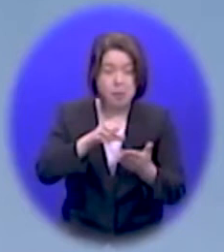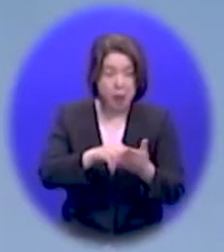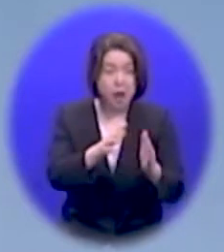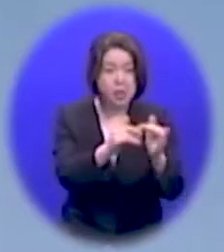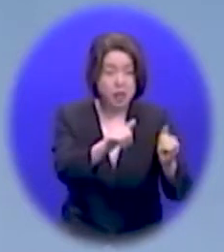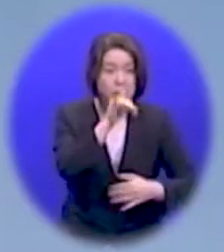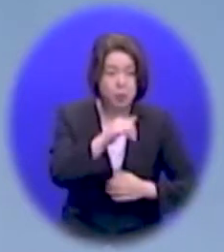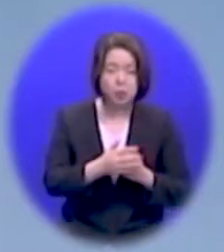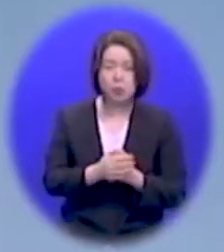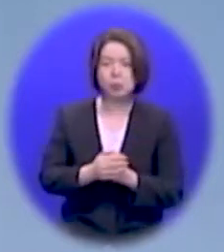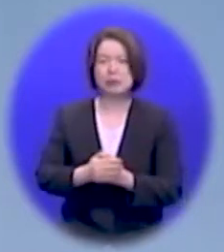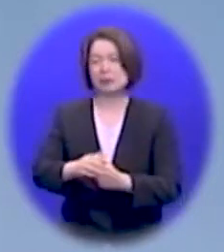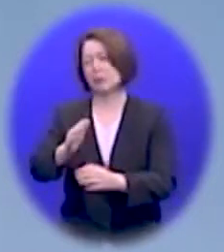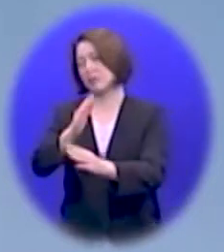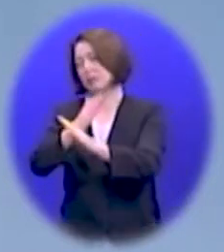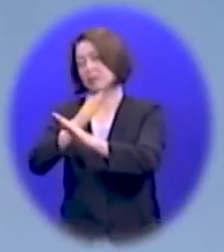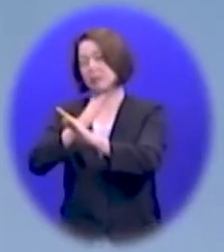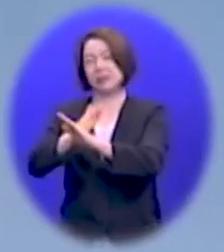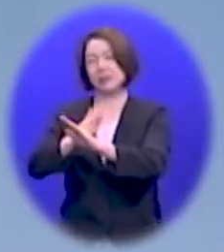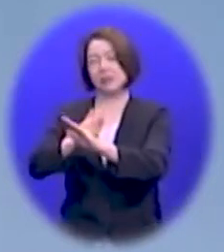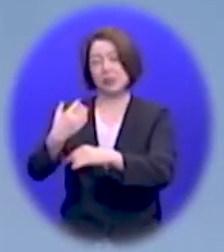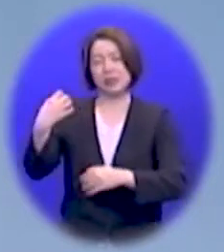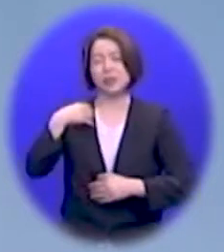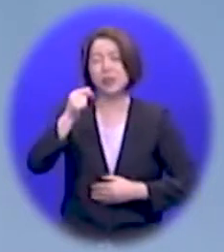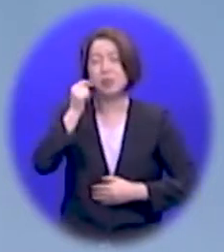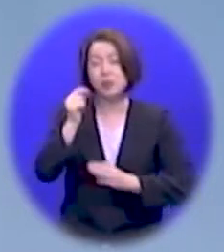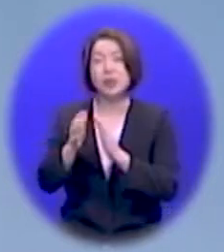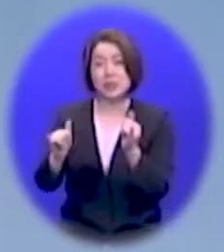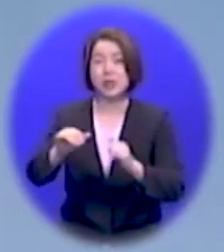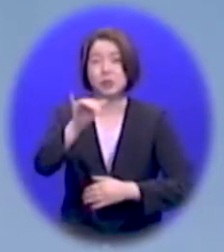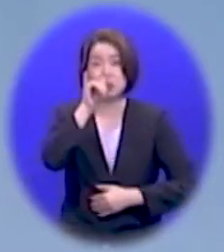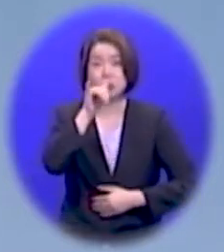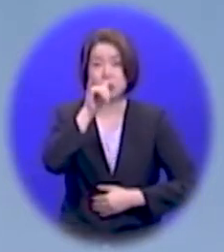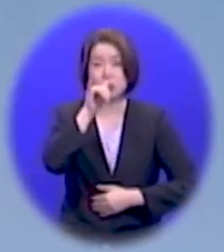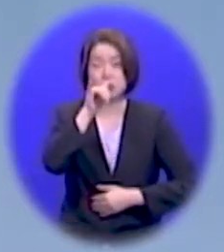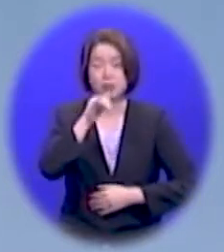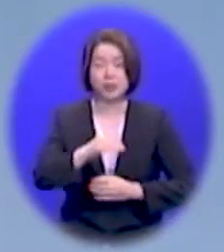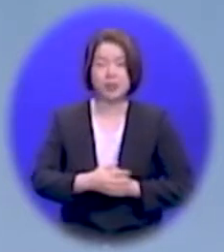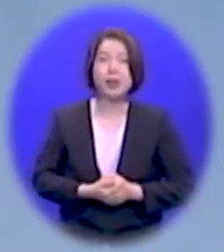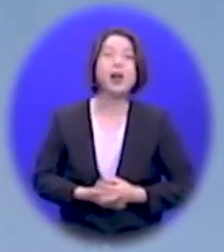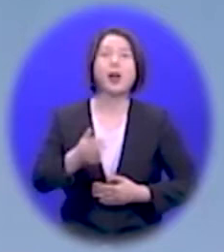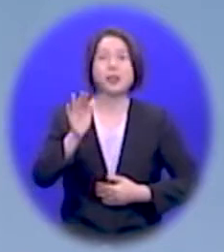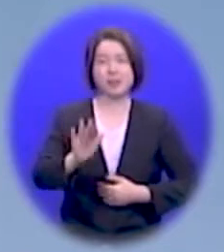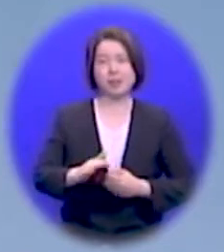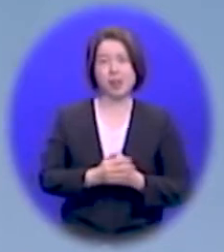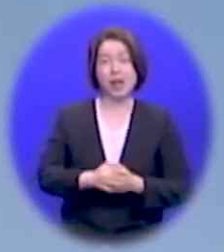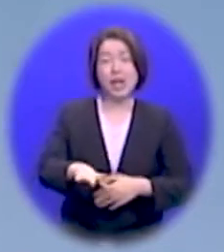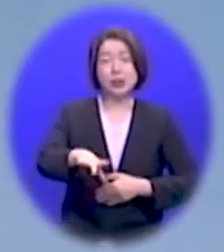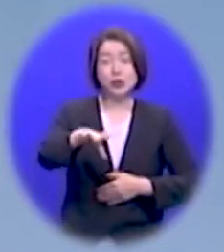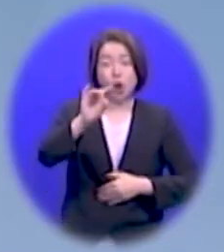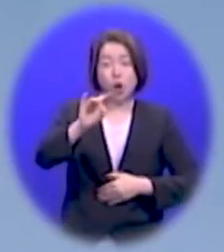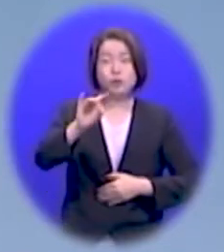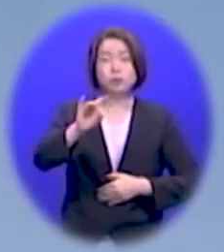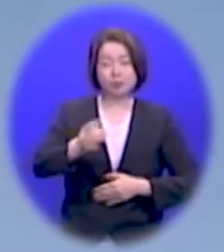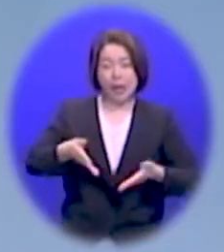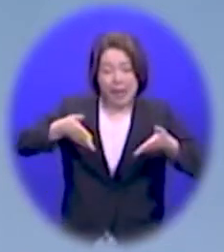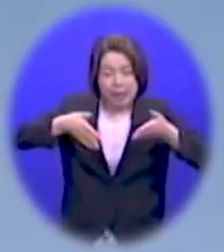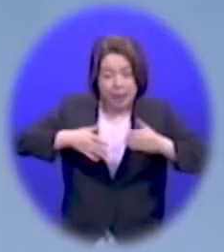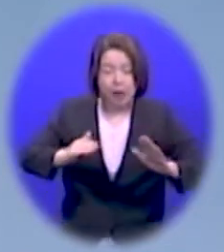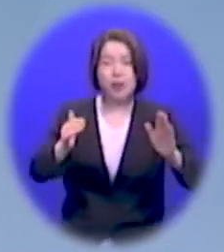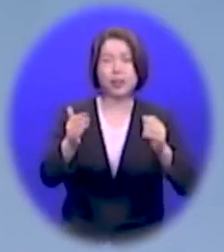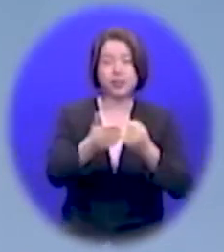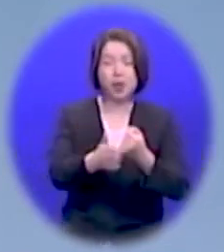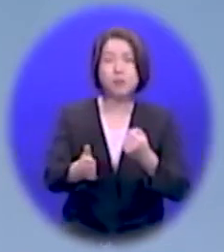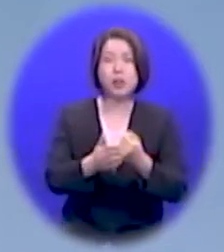전혀 그런 아 역할을 못할 사람도 있잖아요 근데 처음 태어났다고 무조건 목사